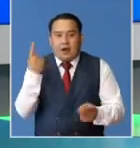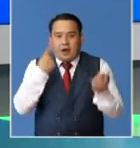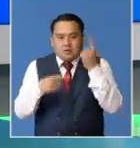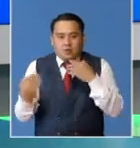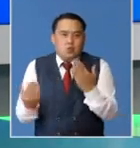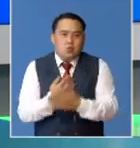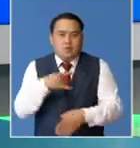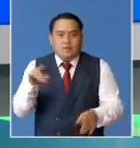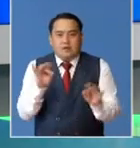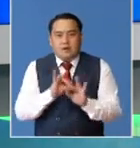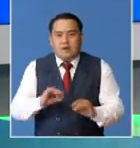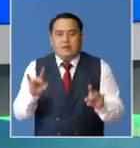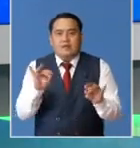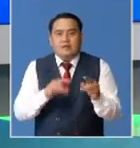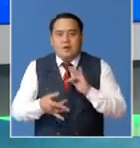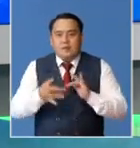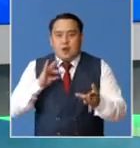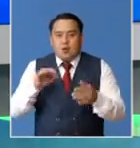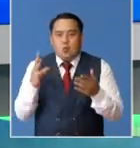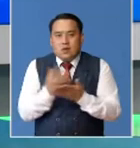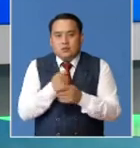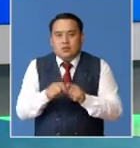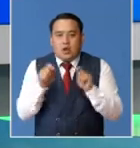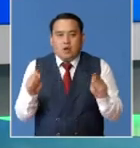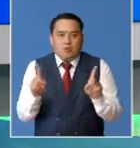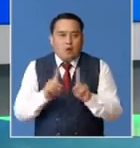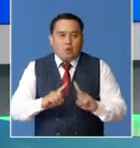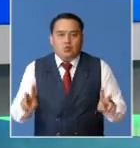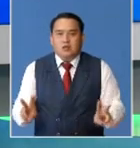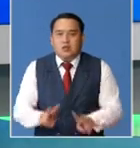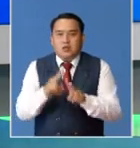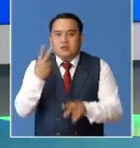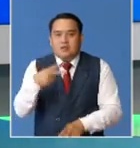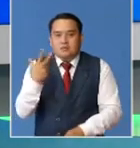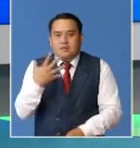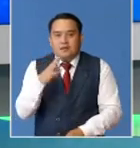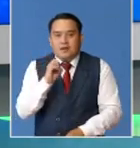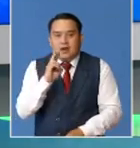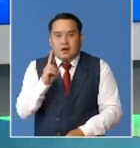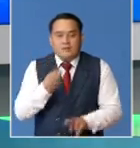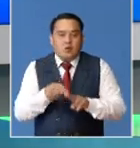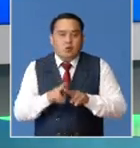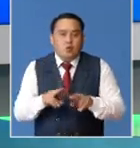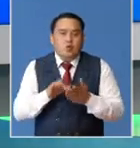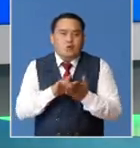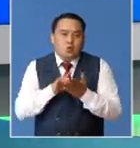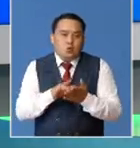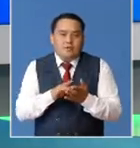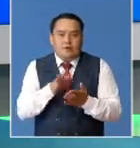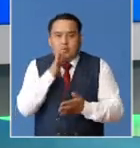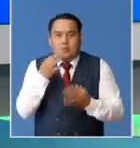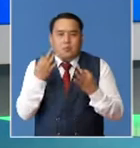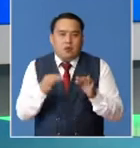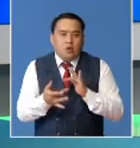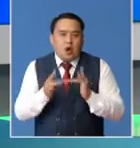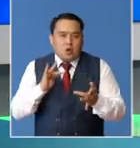нового мультимедийного интернет-проекта удалось создать фантастическую столицу 21 века. Совершить путешествие во времени